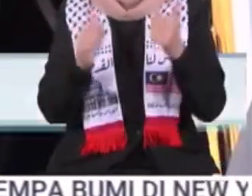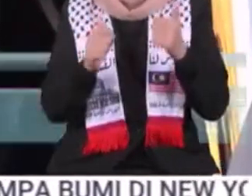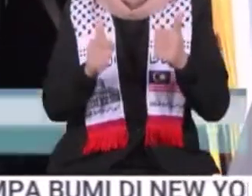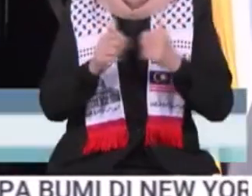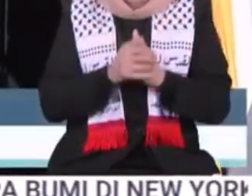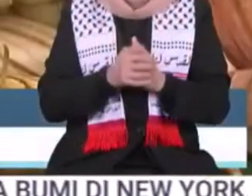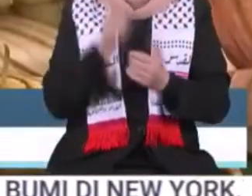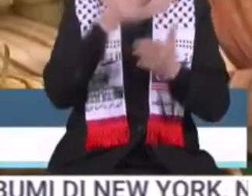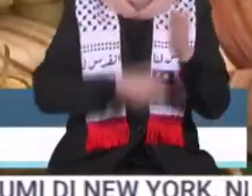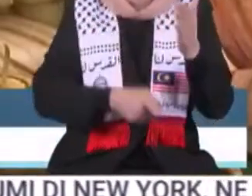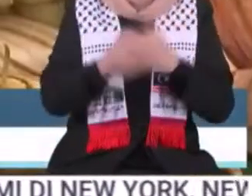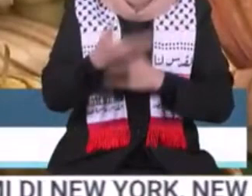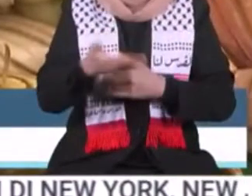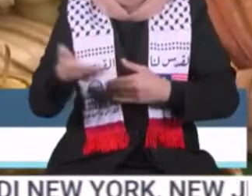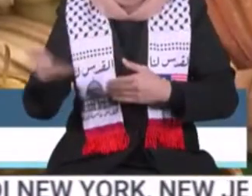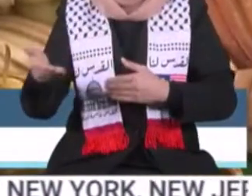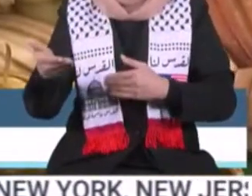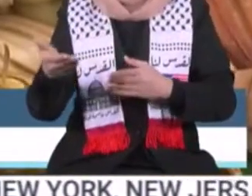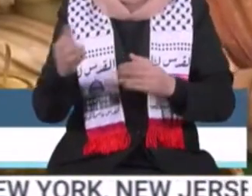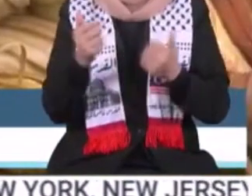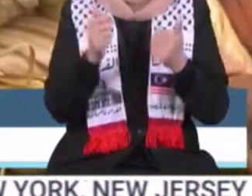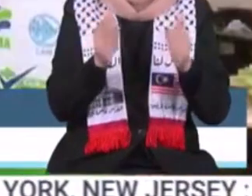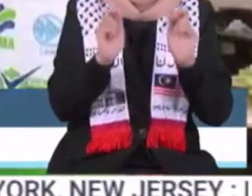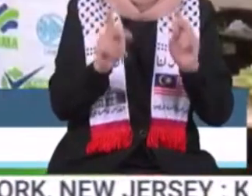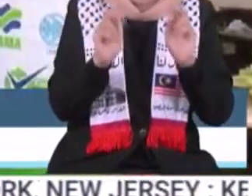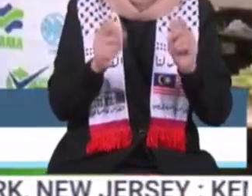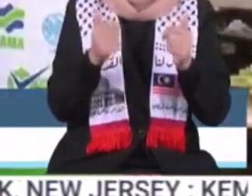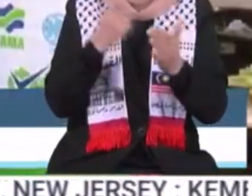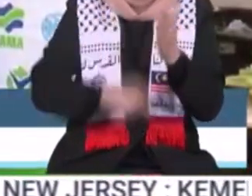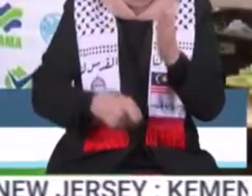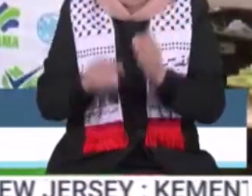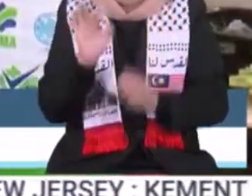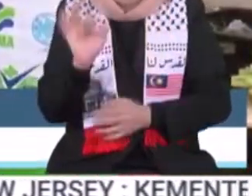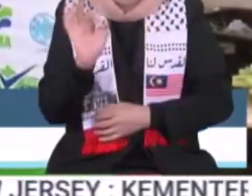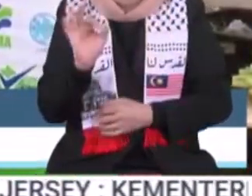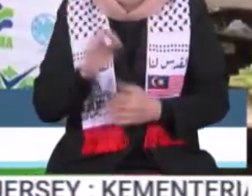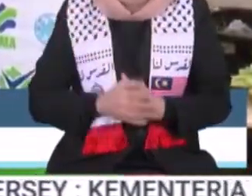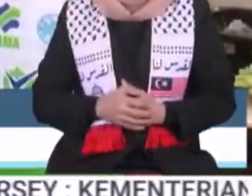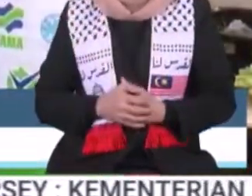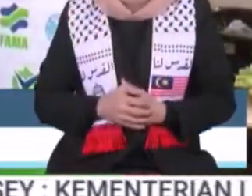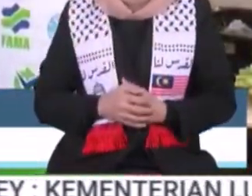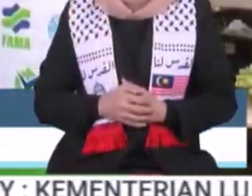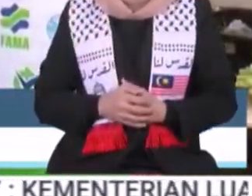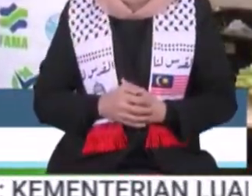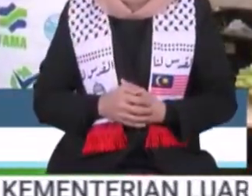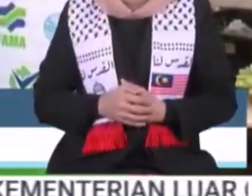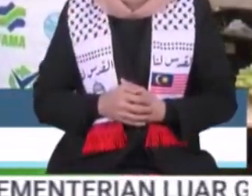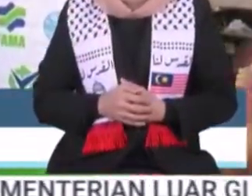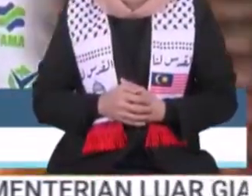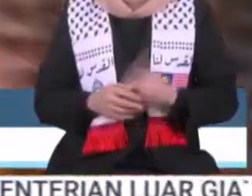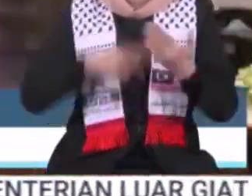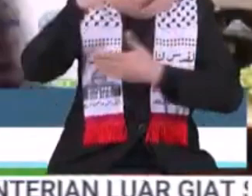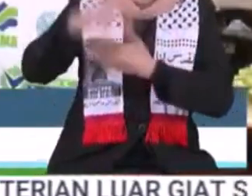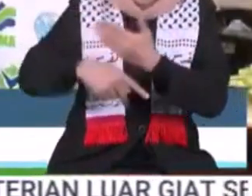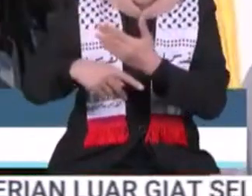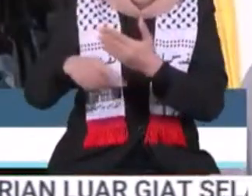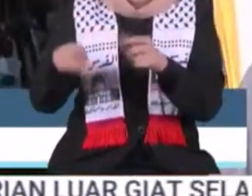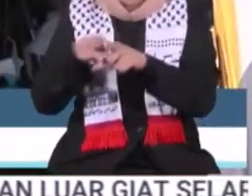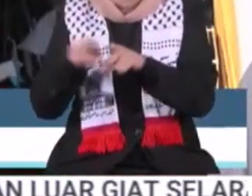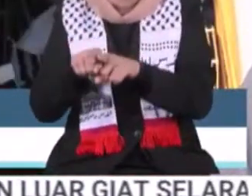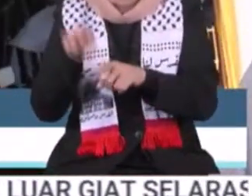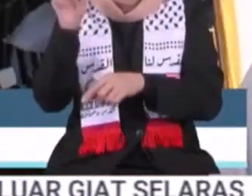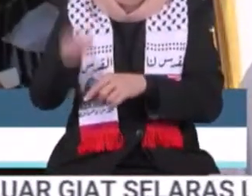Harga barang pun memang cantik lah. Memang cun lah kata orang muda kan. So saya kata program-program seperti ini